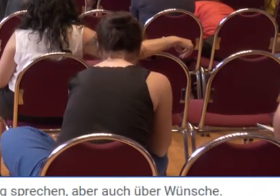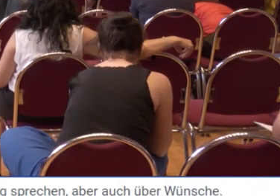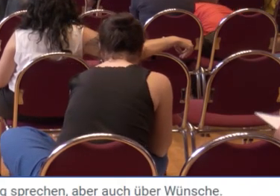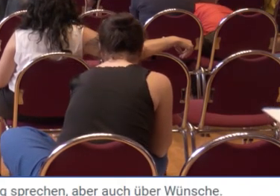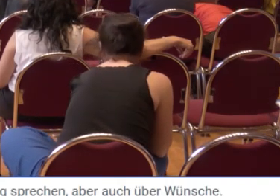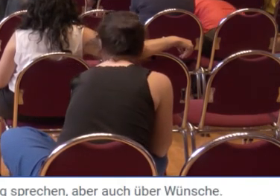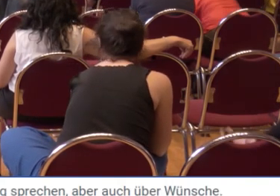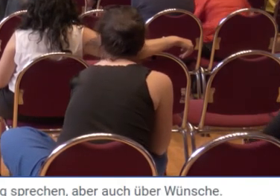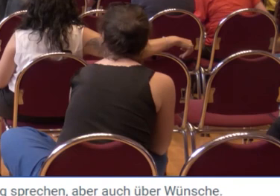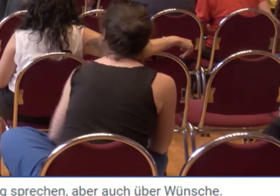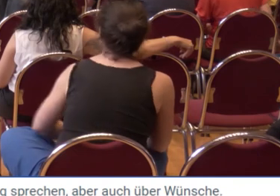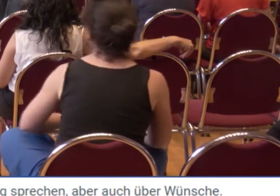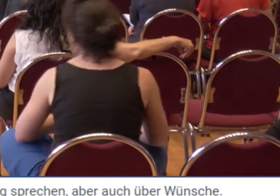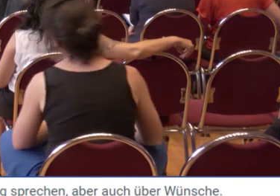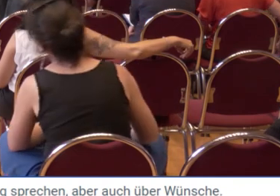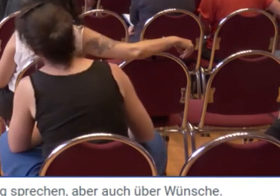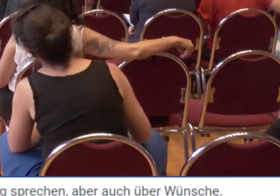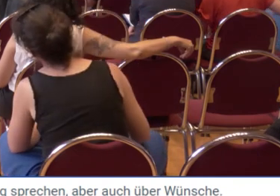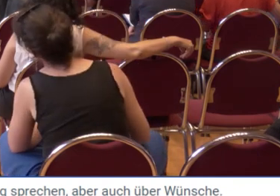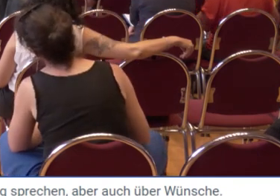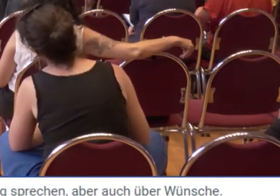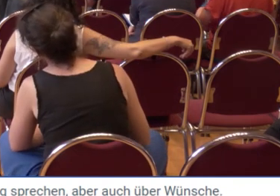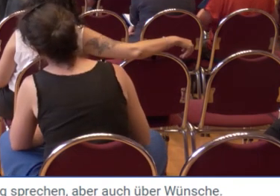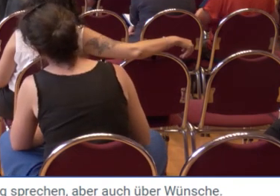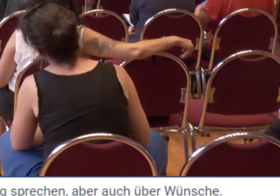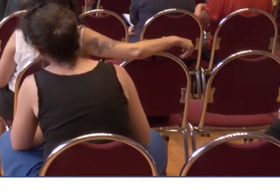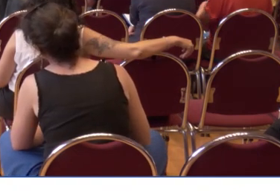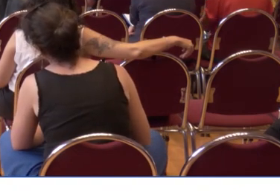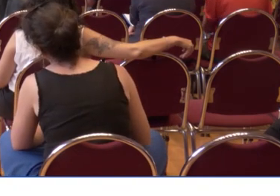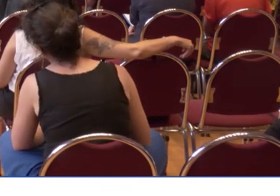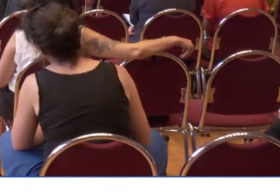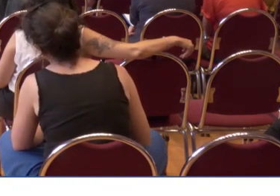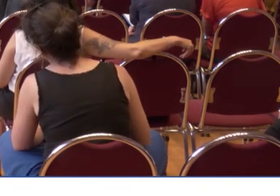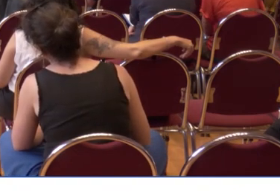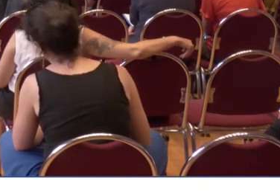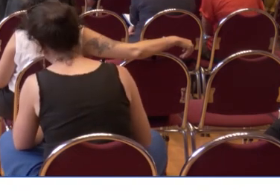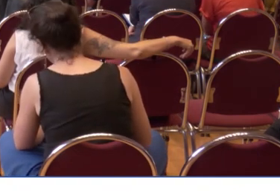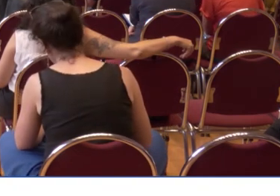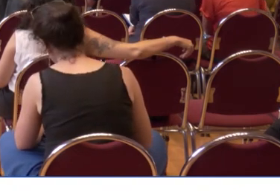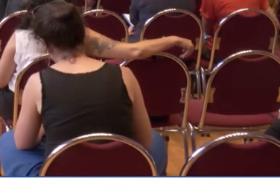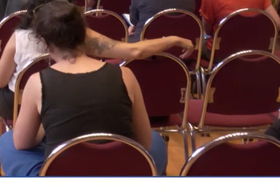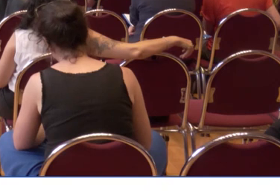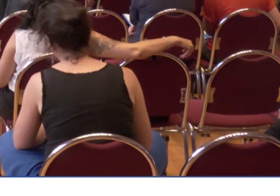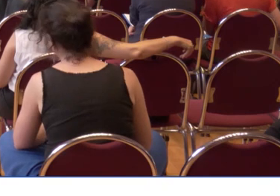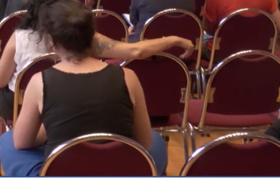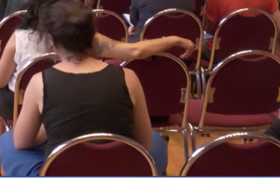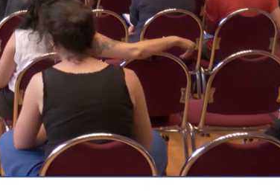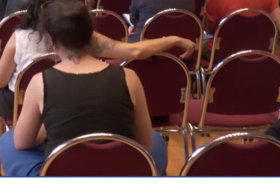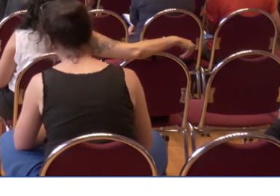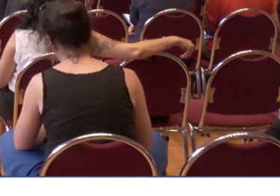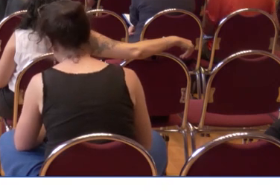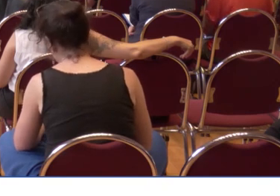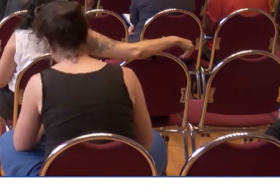sie ist Sachbearbeiterin im Fachdienst Grundsatz im Fachbereich Fachbereich Eingliederungshilfe